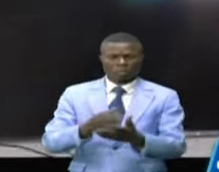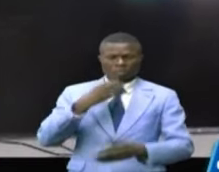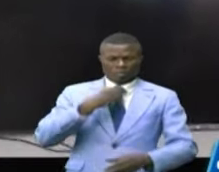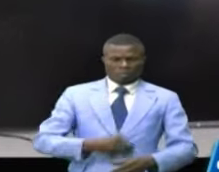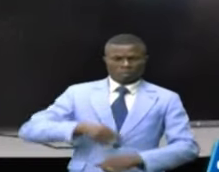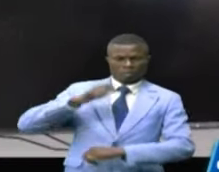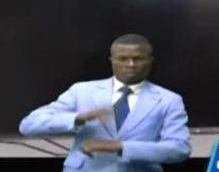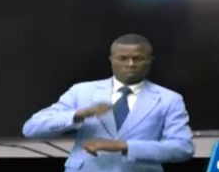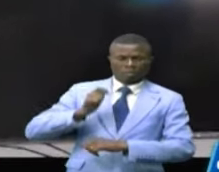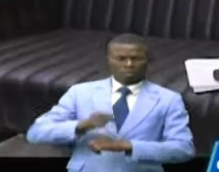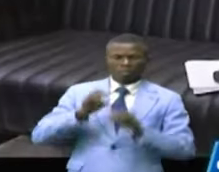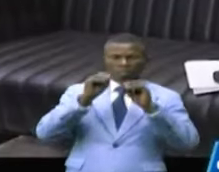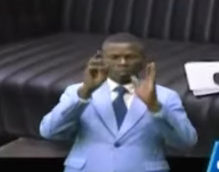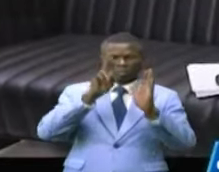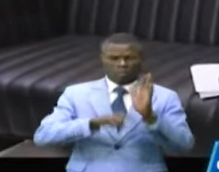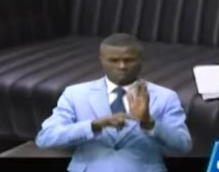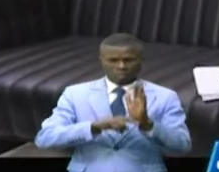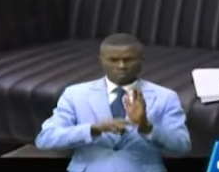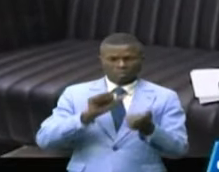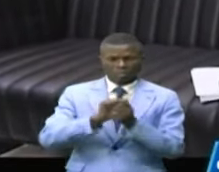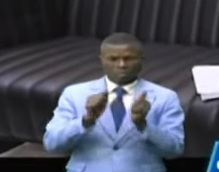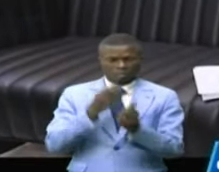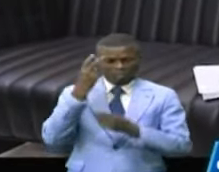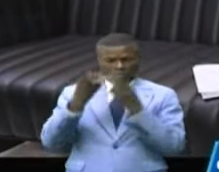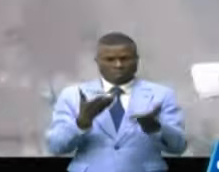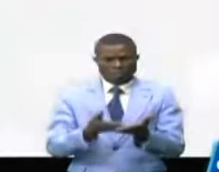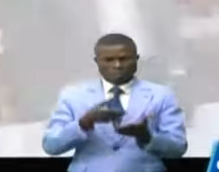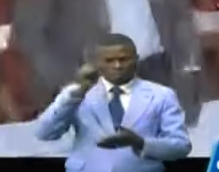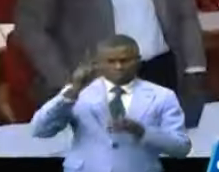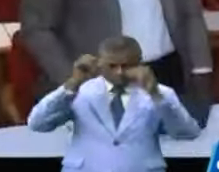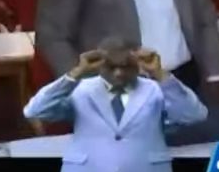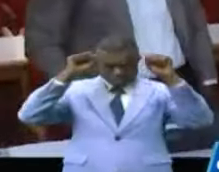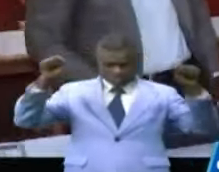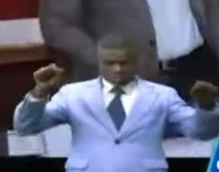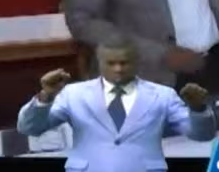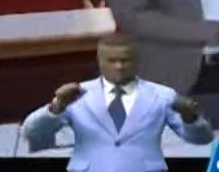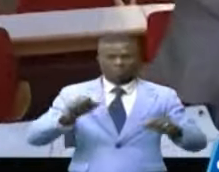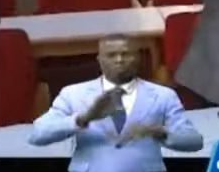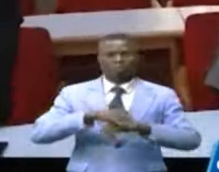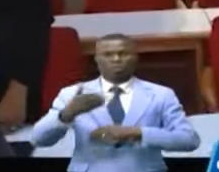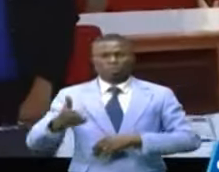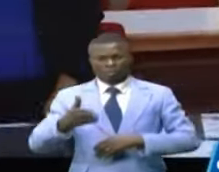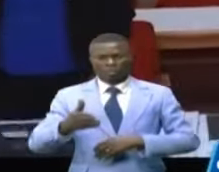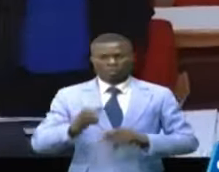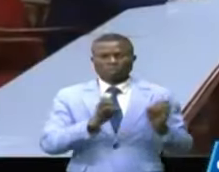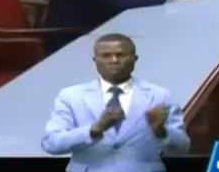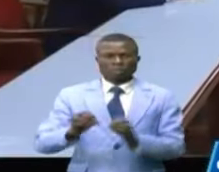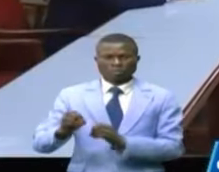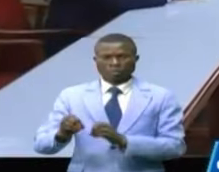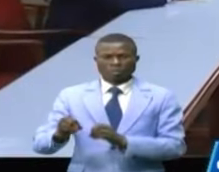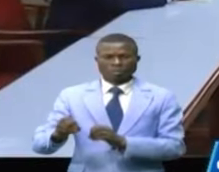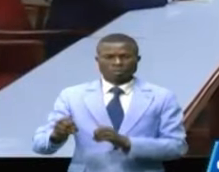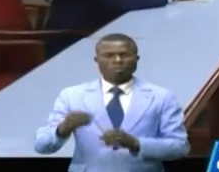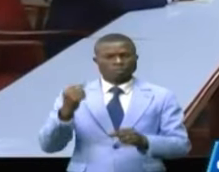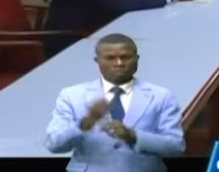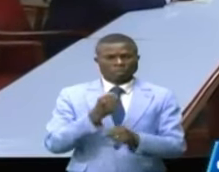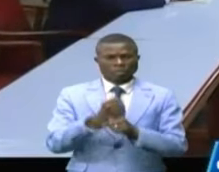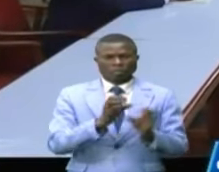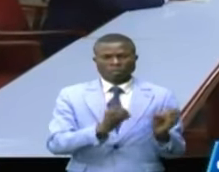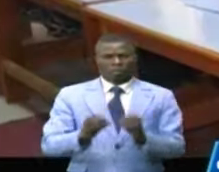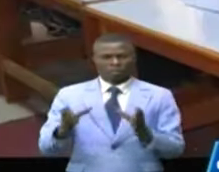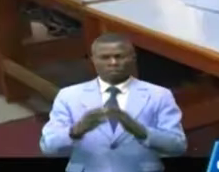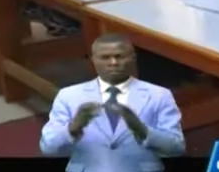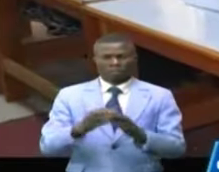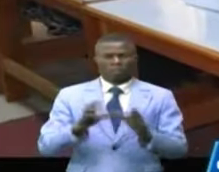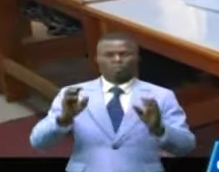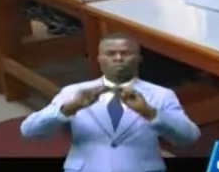magistrat instructeur objet de sa visite. Le premier président a par la suite présidé une séance de travail avec